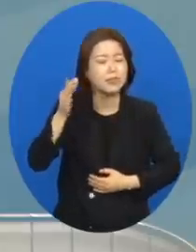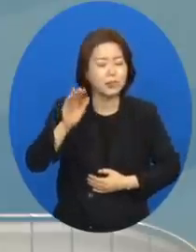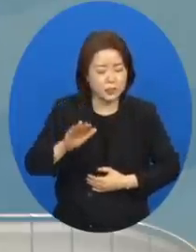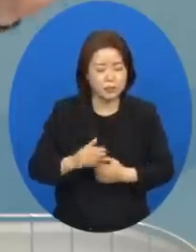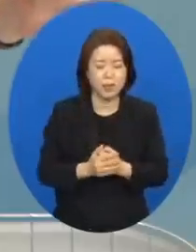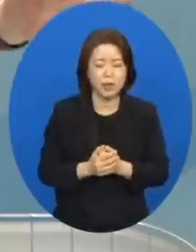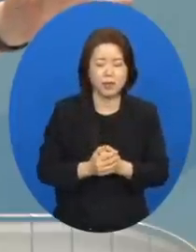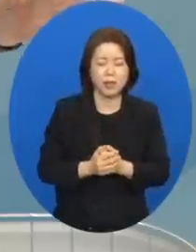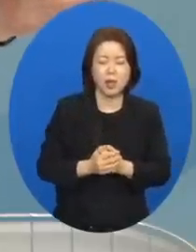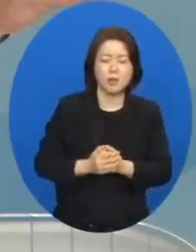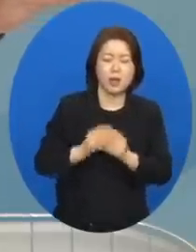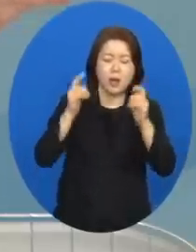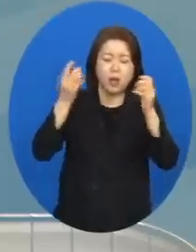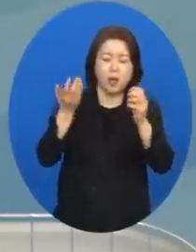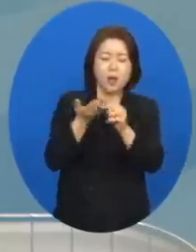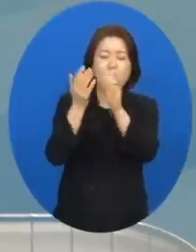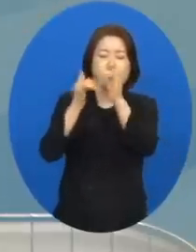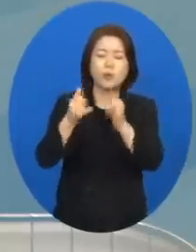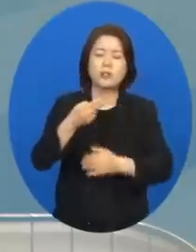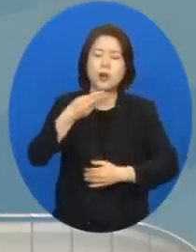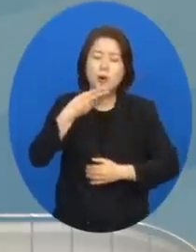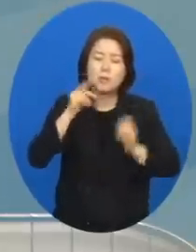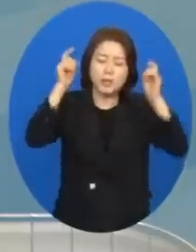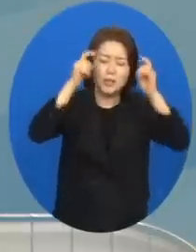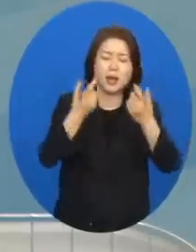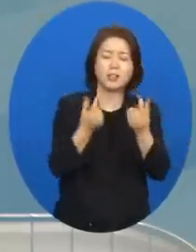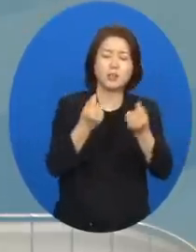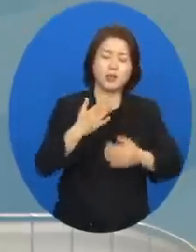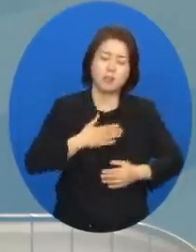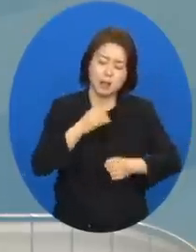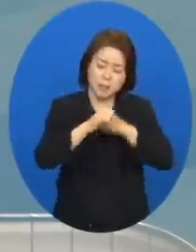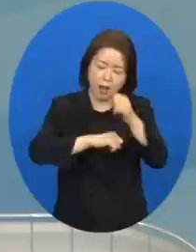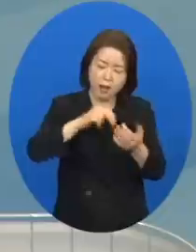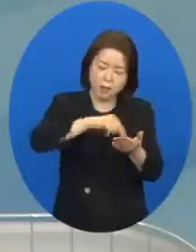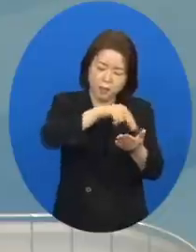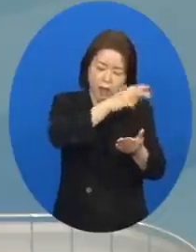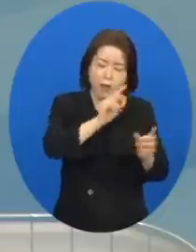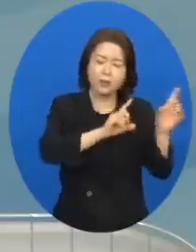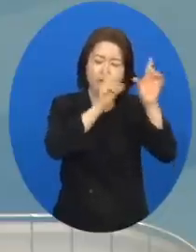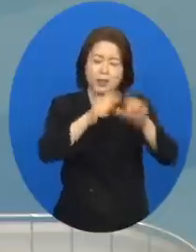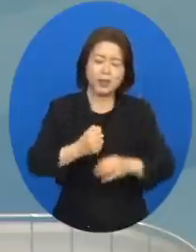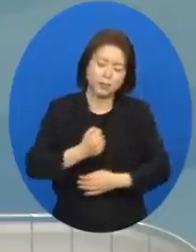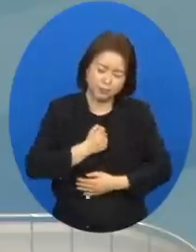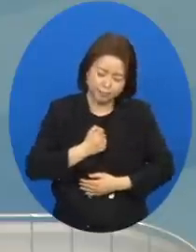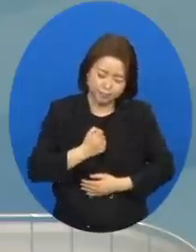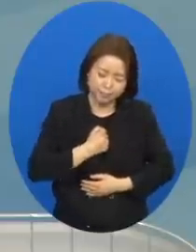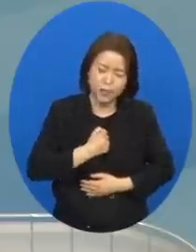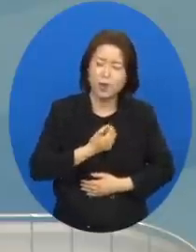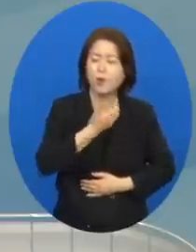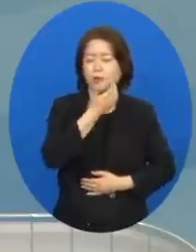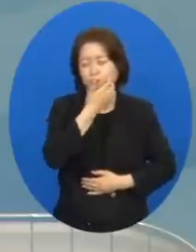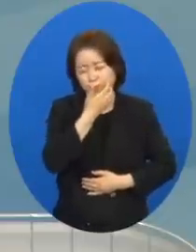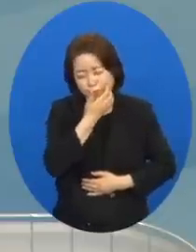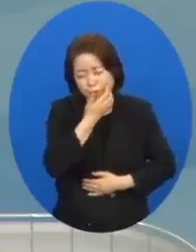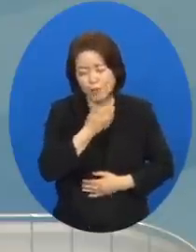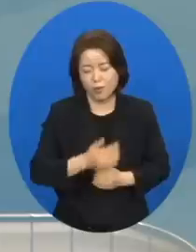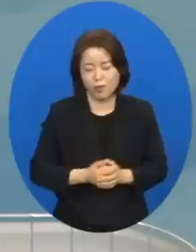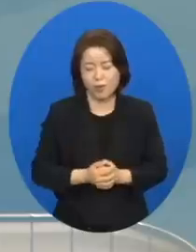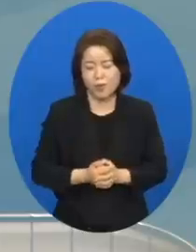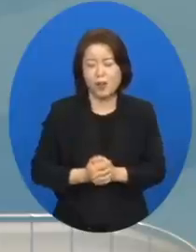우리는 마치 목자 없는 양처럼 그렇게 살았던 것이 너무 원통하고 부끄럽고